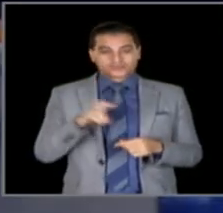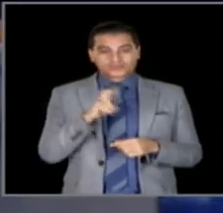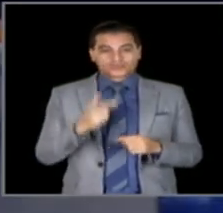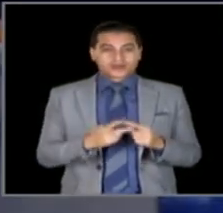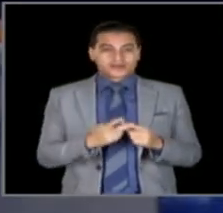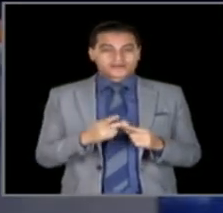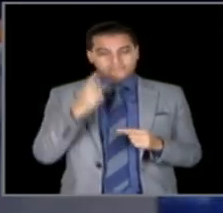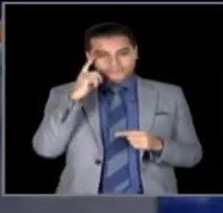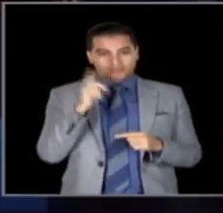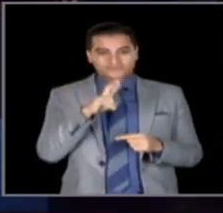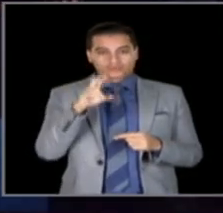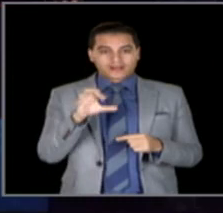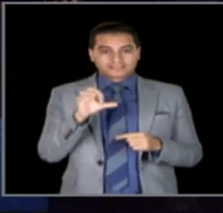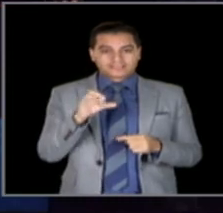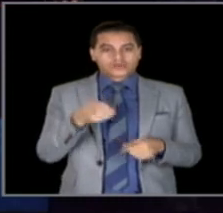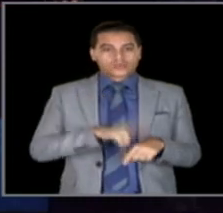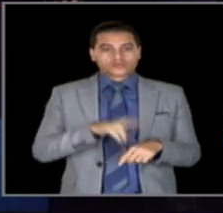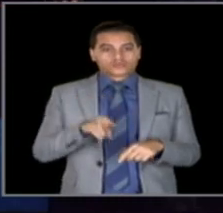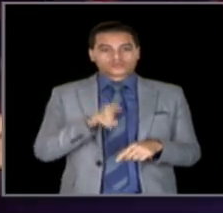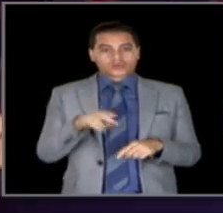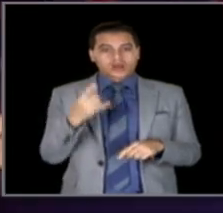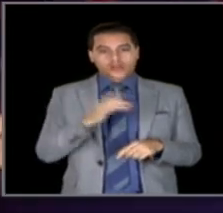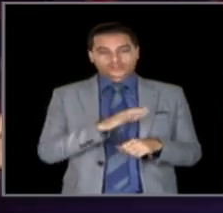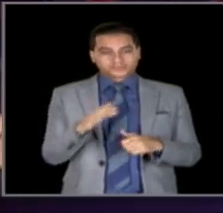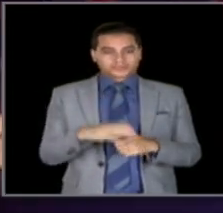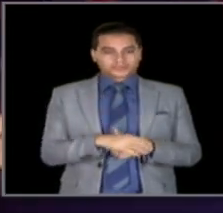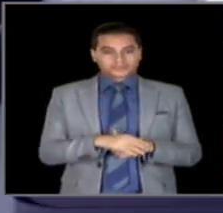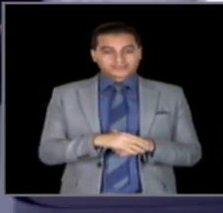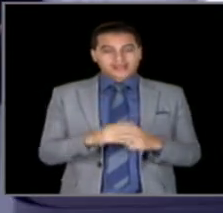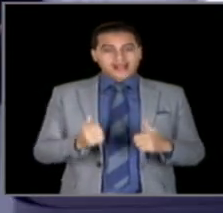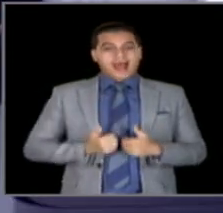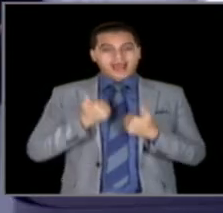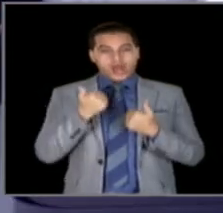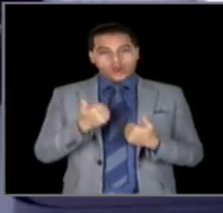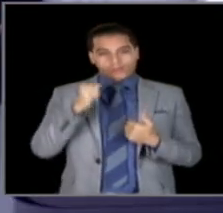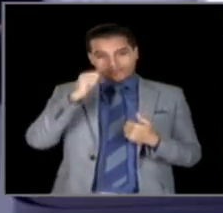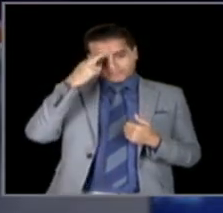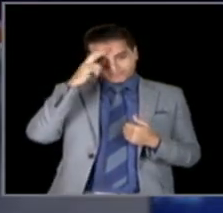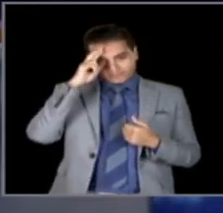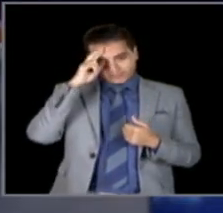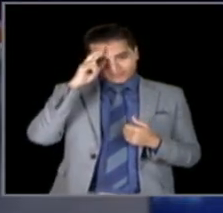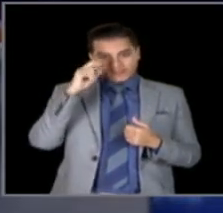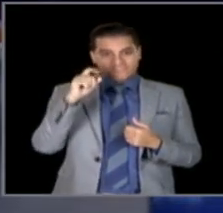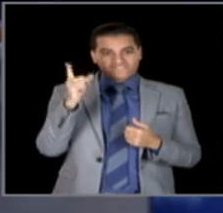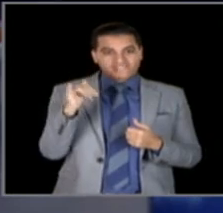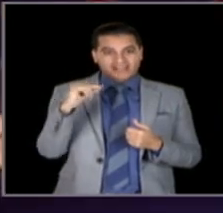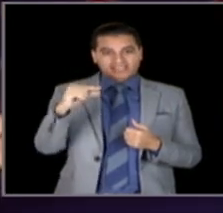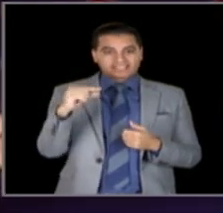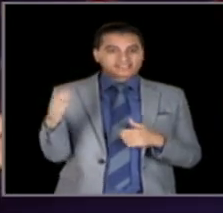اللي ما جاوبوش هو السؤال التاسع والسؤال العاشر بس. الحياة حلوة لمين؟